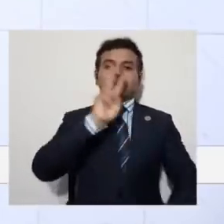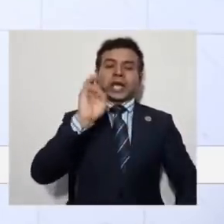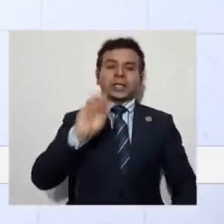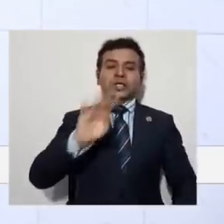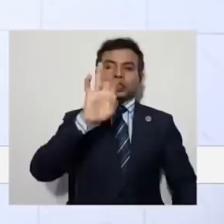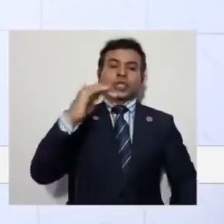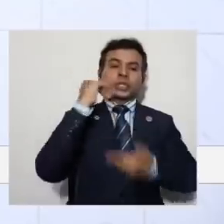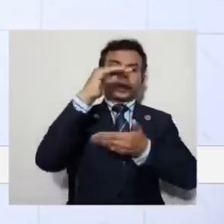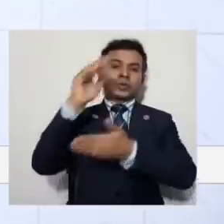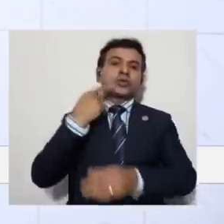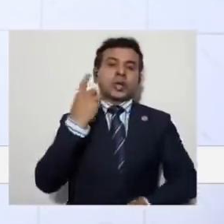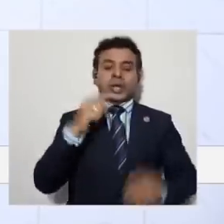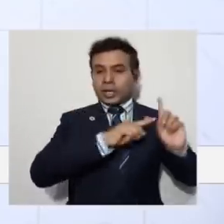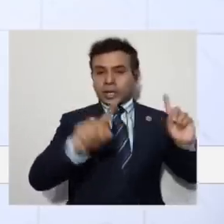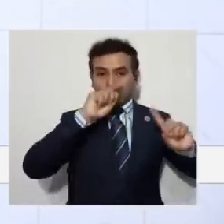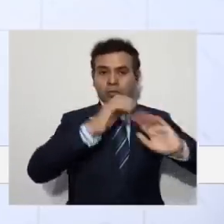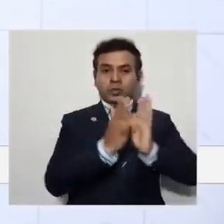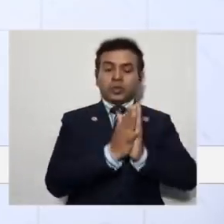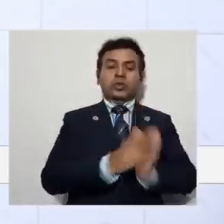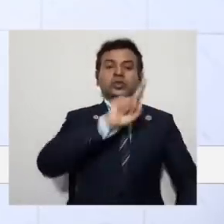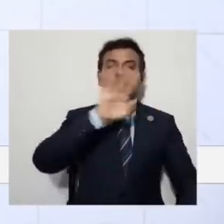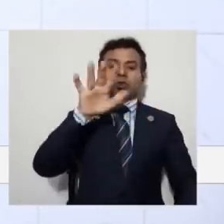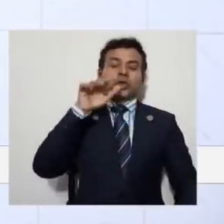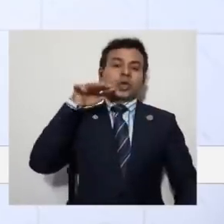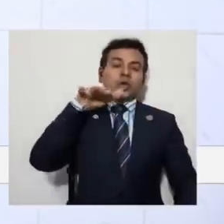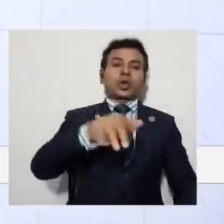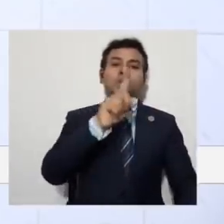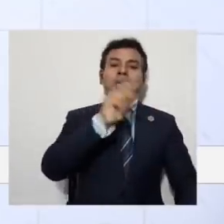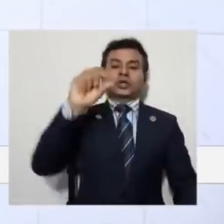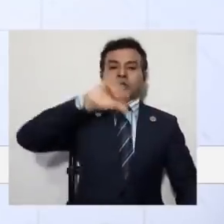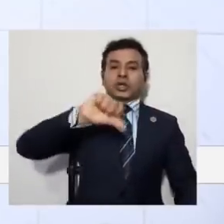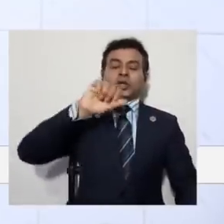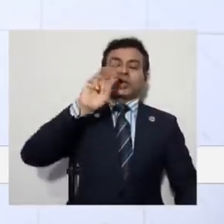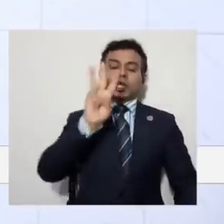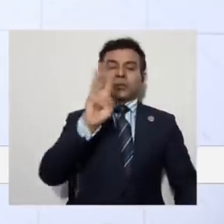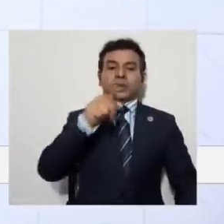18,89,362টি। বিতরণ হয়েছে 24 ঘন্টায় 22,040টি, এবং এ পর্যন্ত